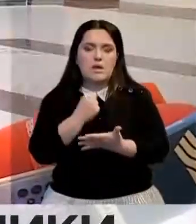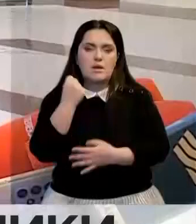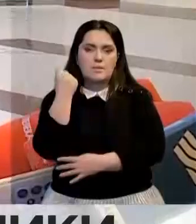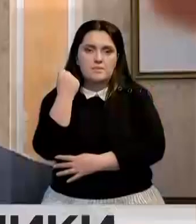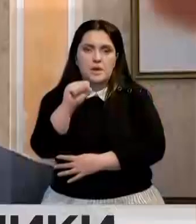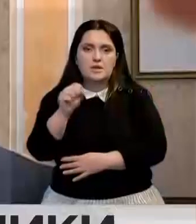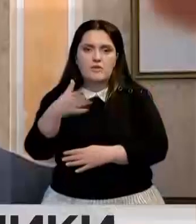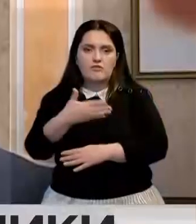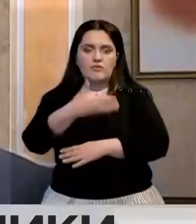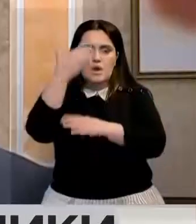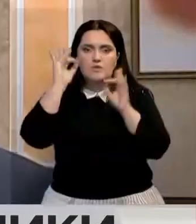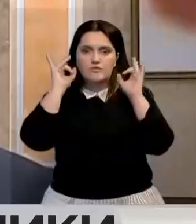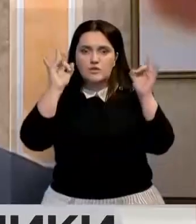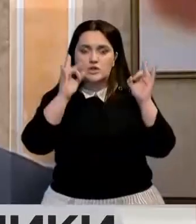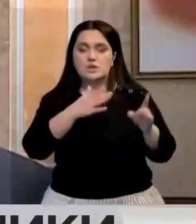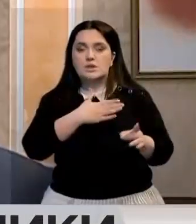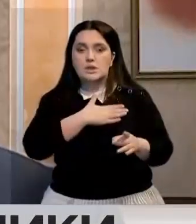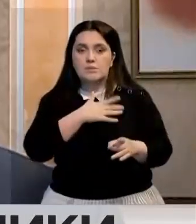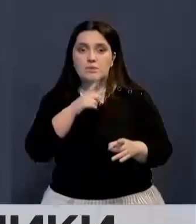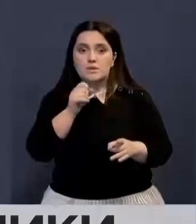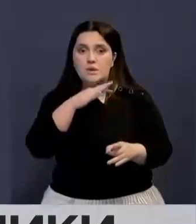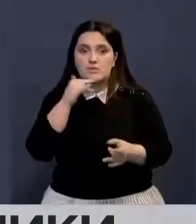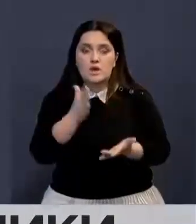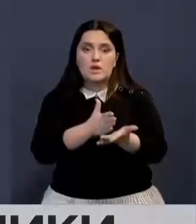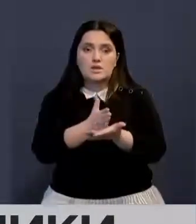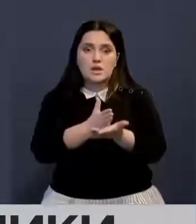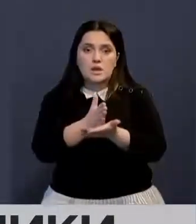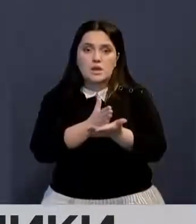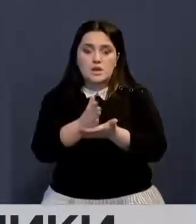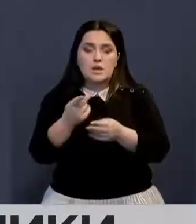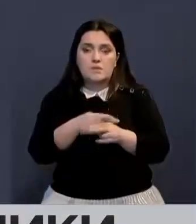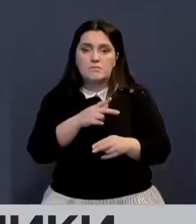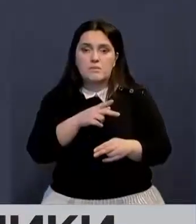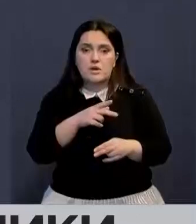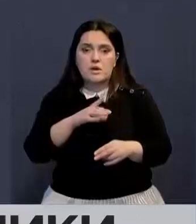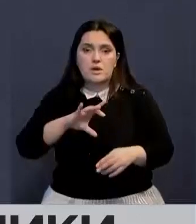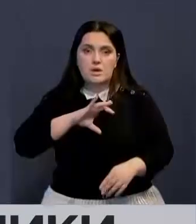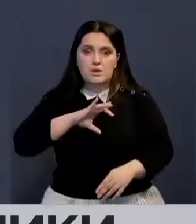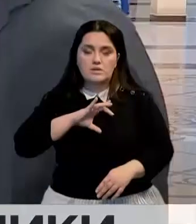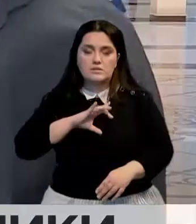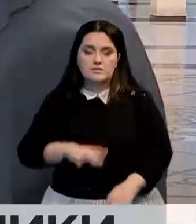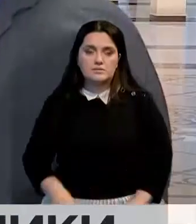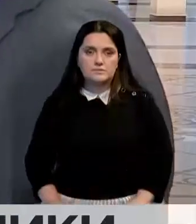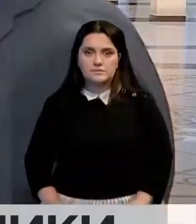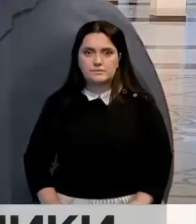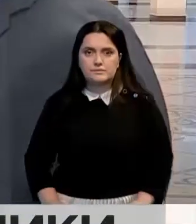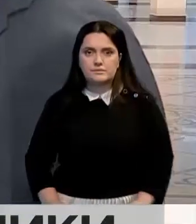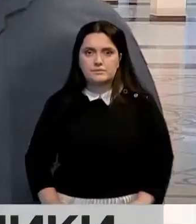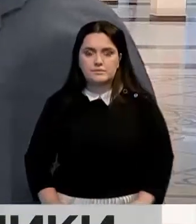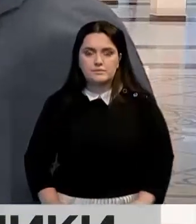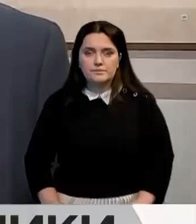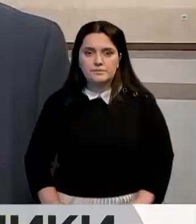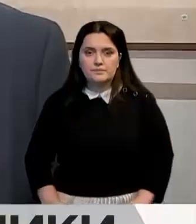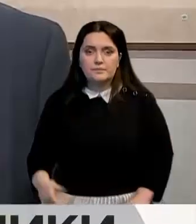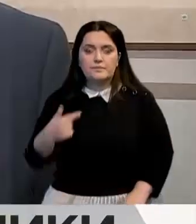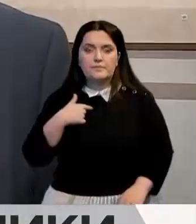Поднимается флаг и звучит гимн республики. За многолетний труд тренера отметили медалью Ерен Енбегеушин. Это, конечно, радостный